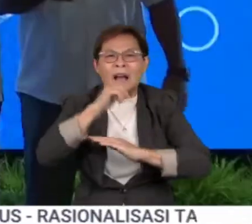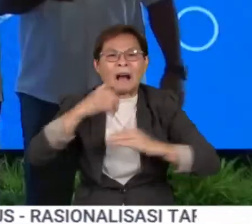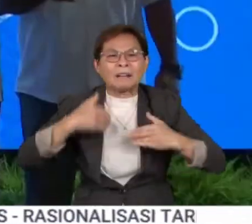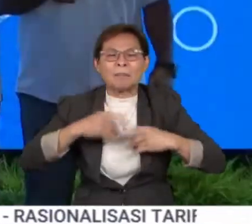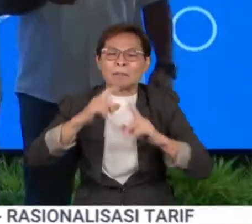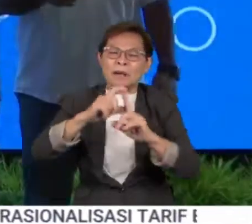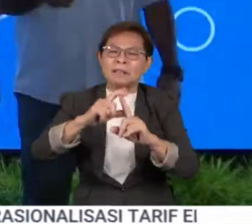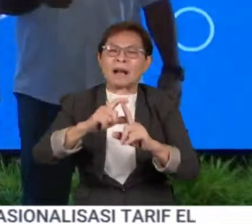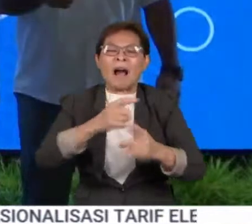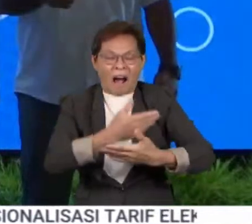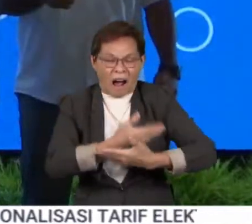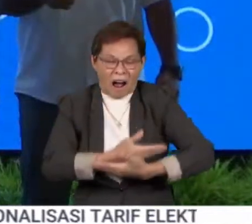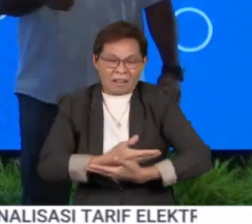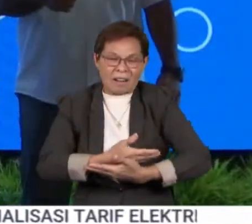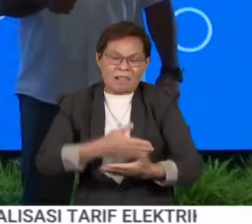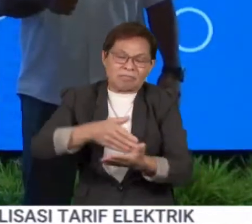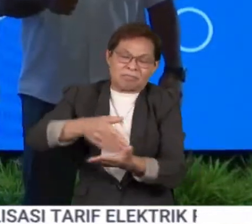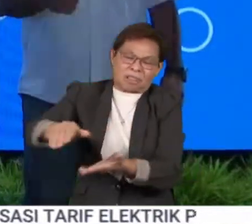dianaktirikan.